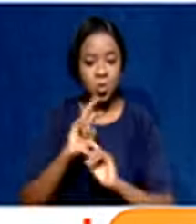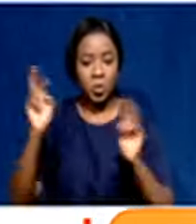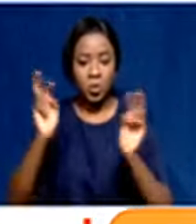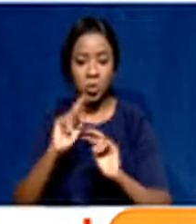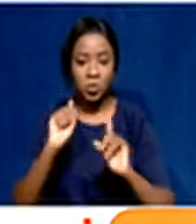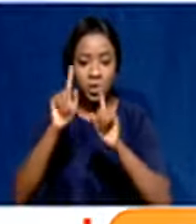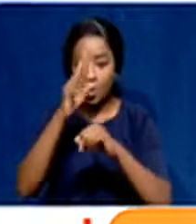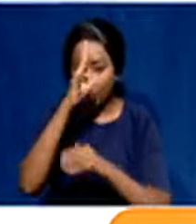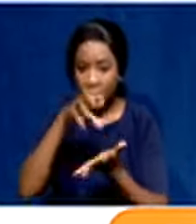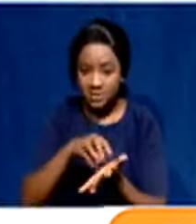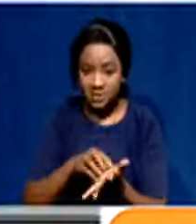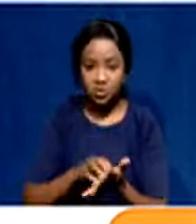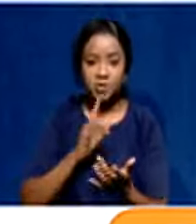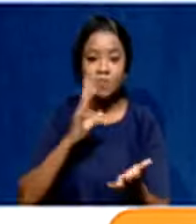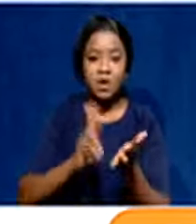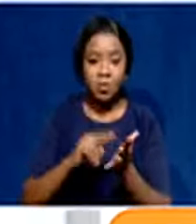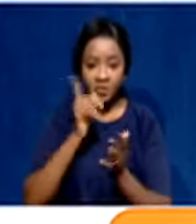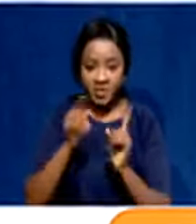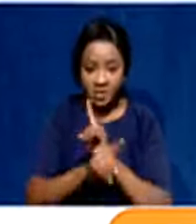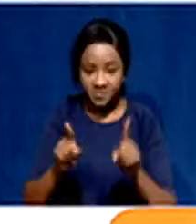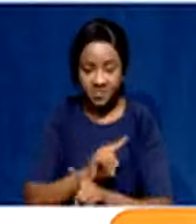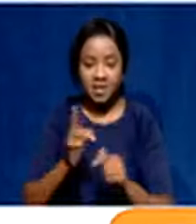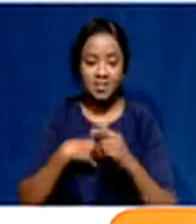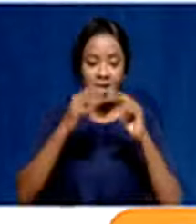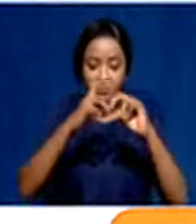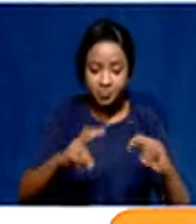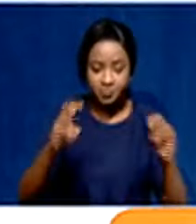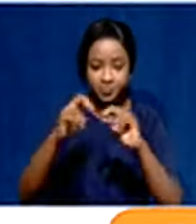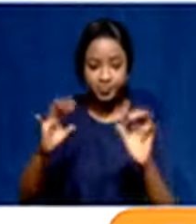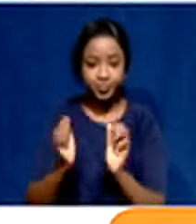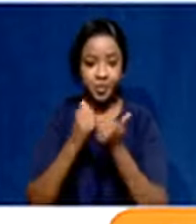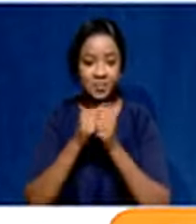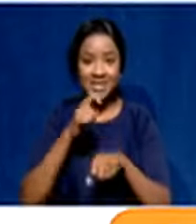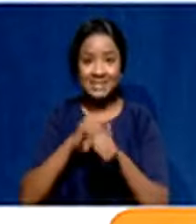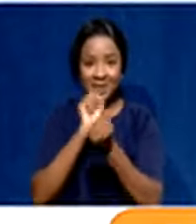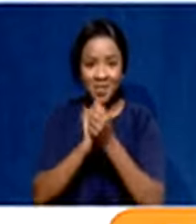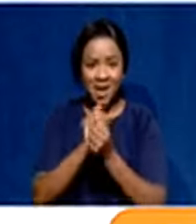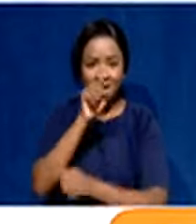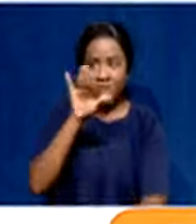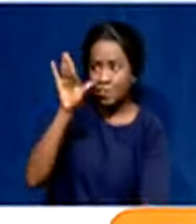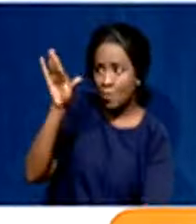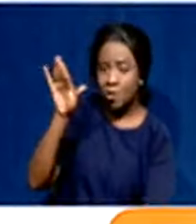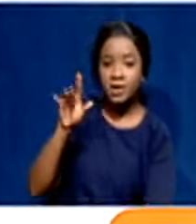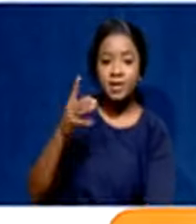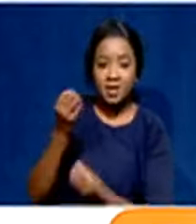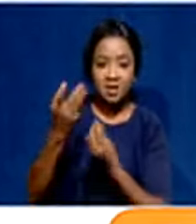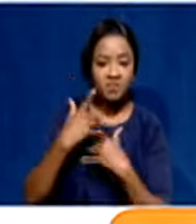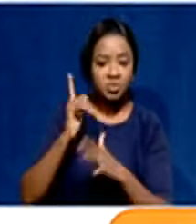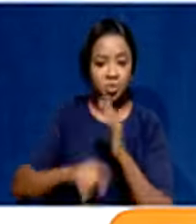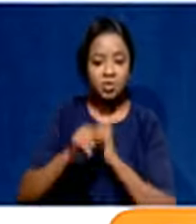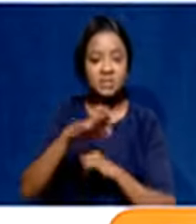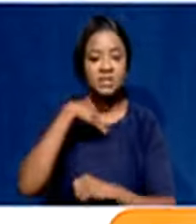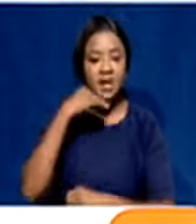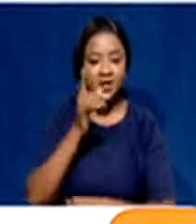kenda kwa police station parkland investigation iky baa t ndio wakasa mtoto amti